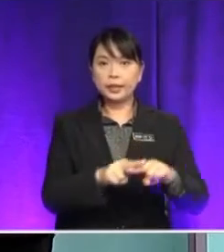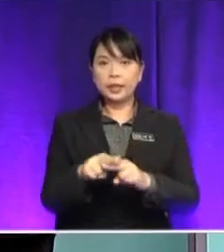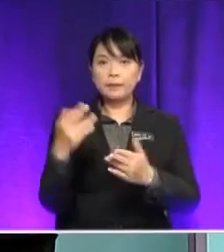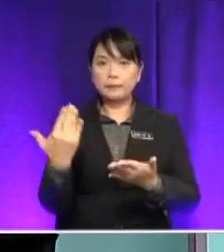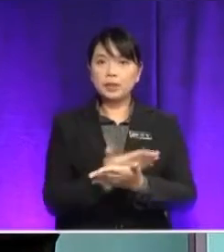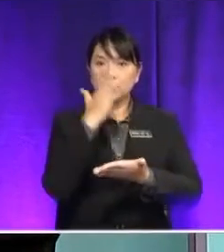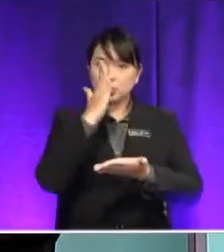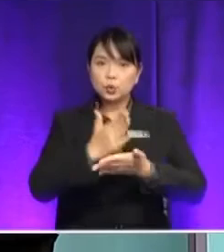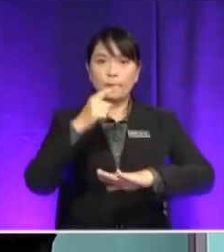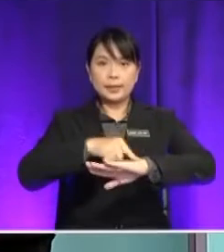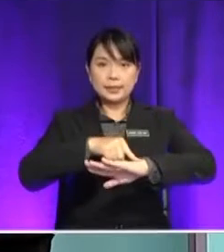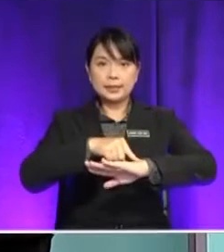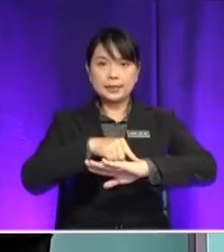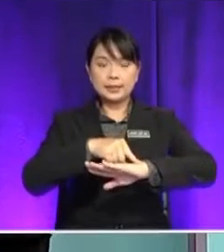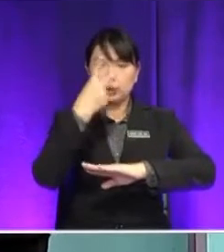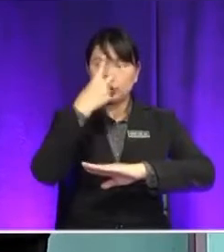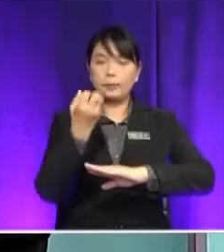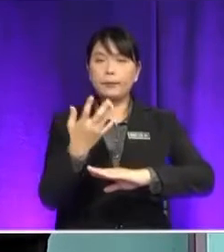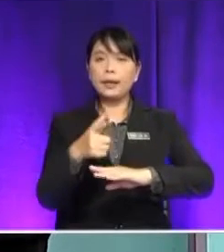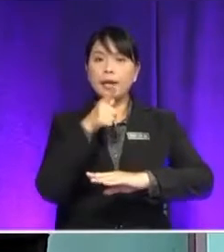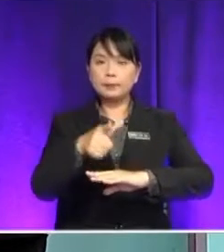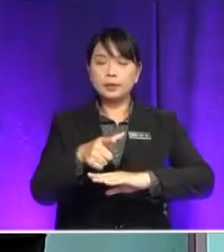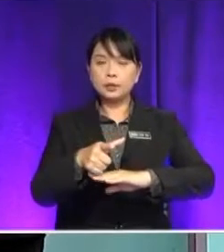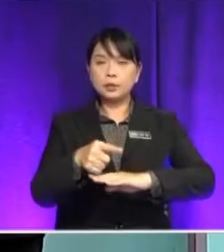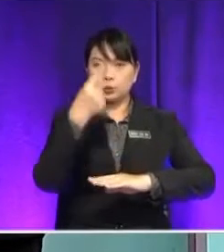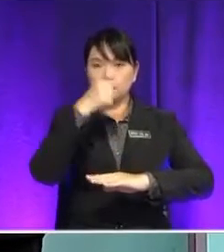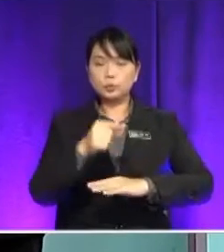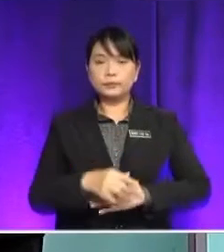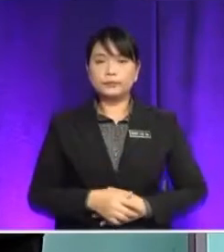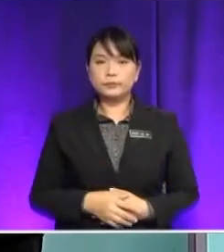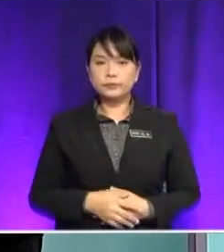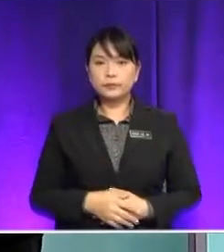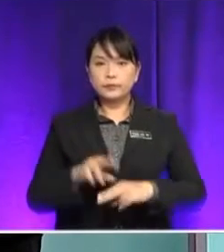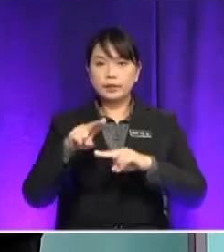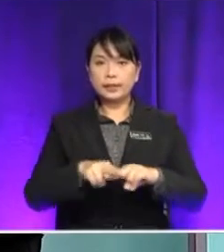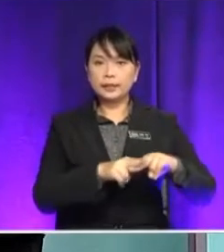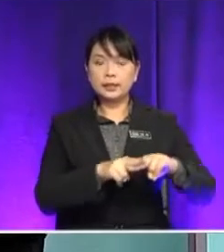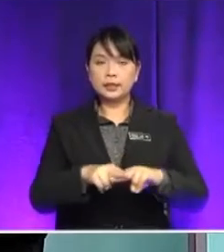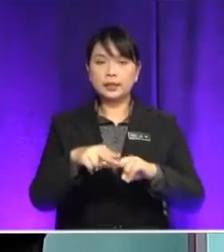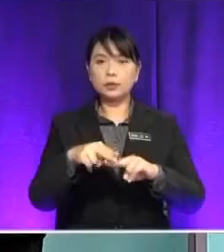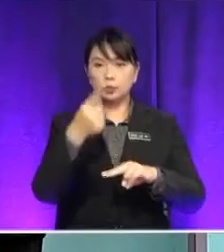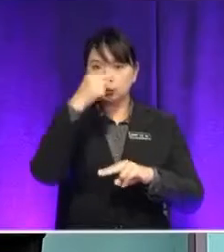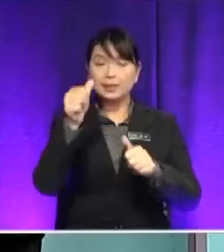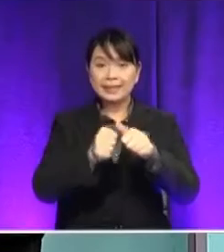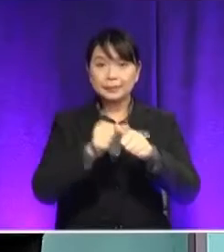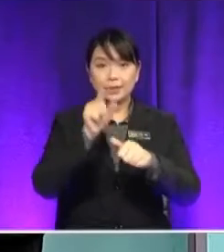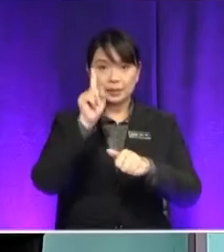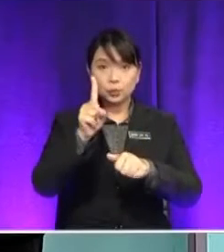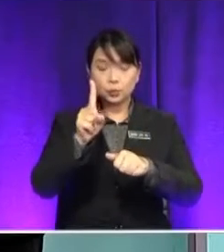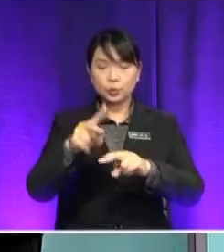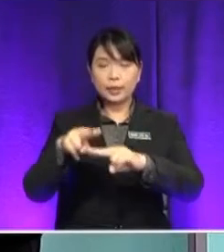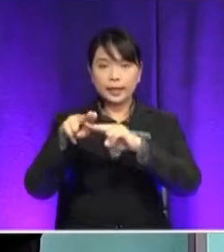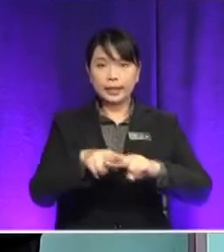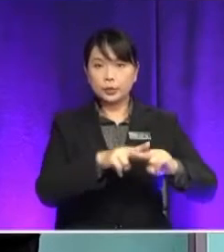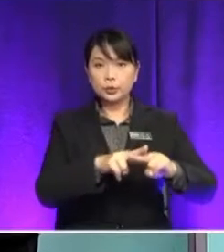ayunan kita Dimas saja untuk satu ayunan makhluk itu masuk berkenaan tuh kita bahagia dengan 10 bahagia kalau kita ambil 10